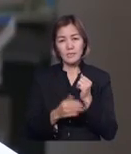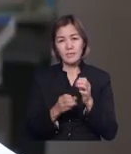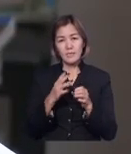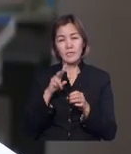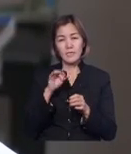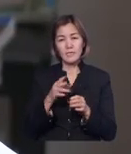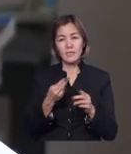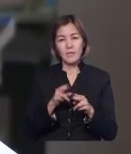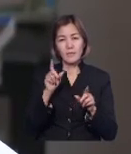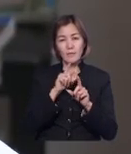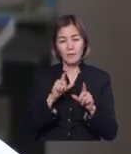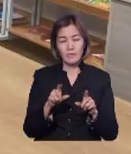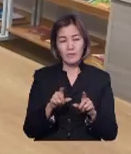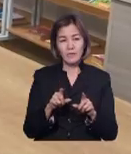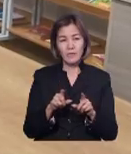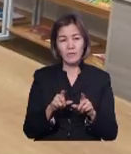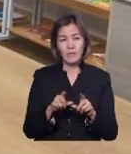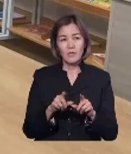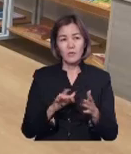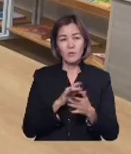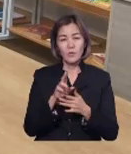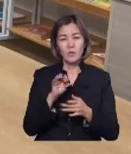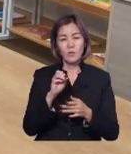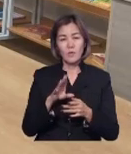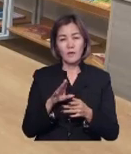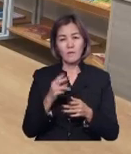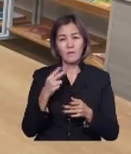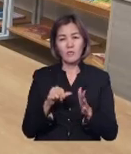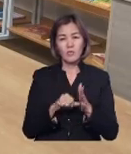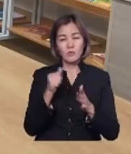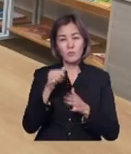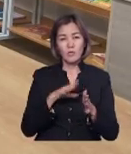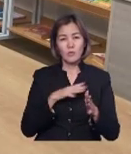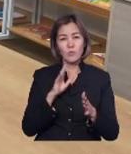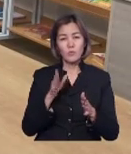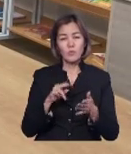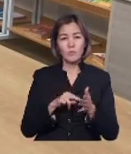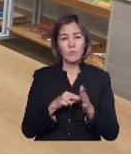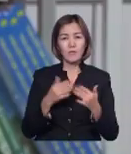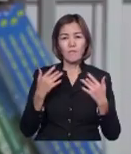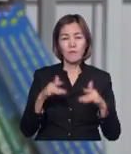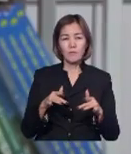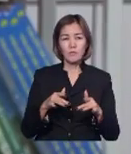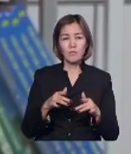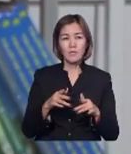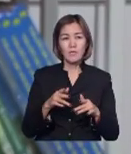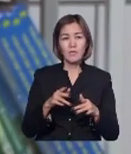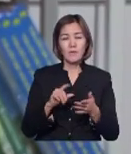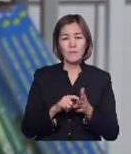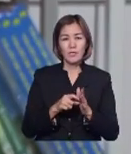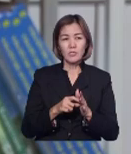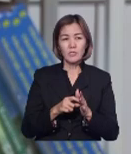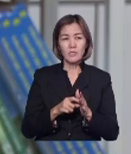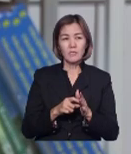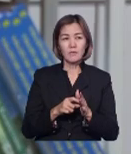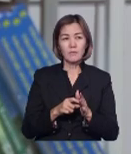работает в данном образовательном учреждении города Кунаев 2026 году она планирует выпустить своих младшеклассников ровать